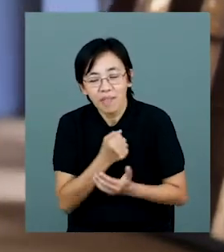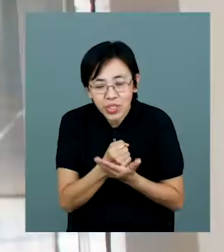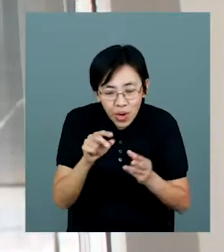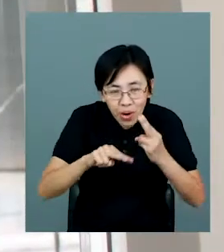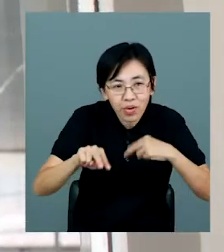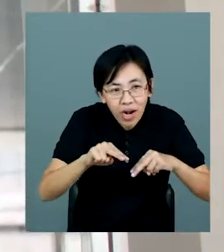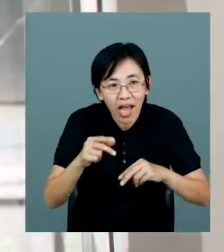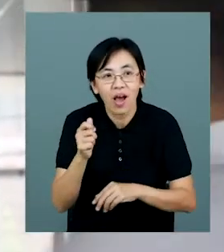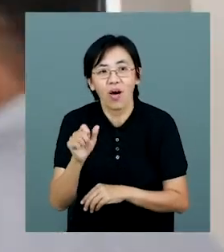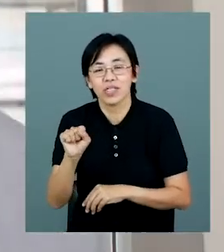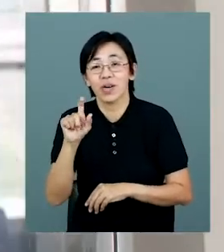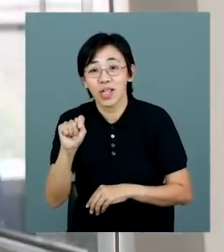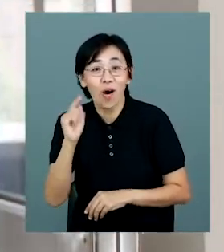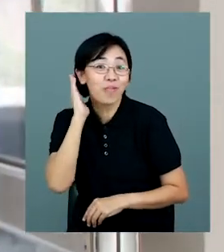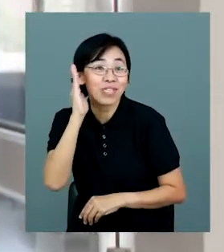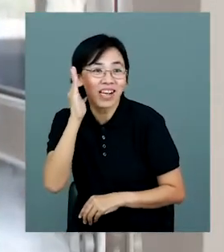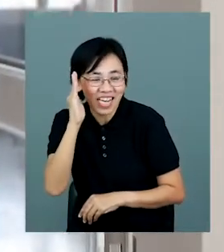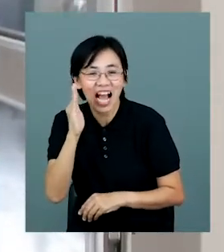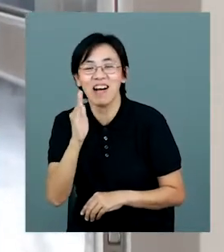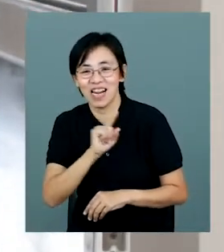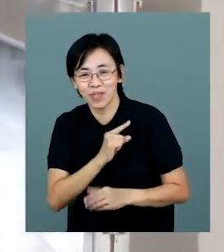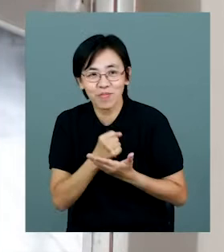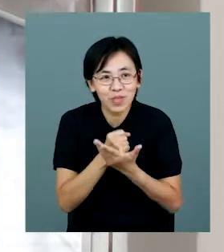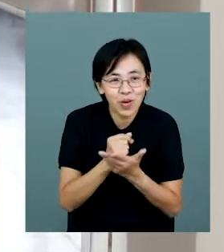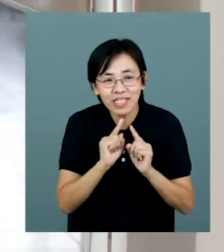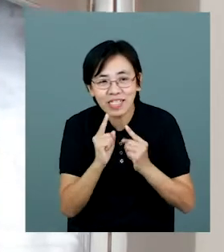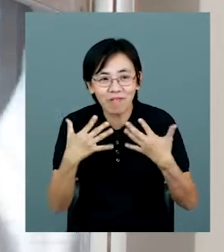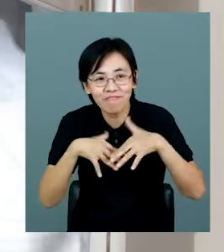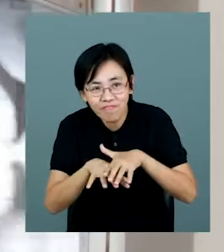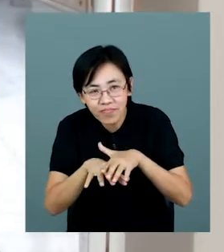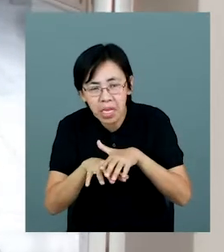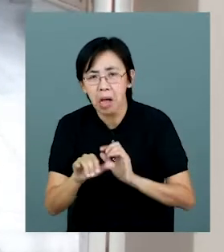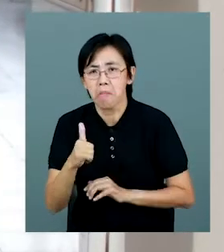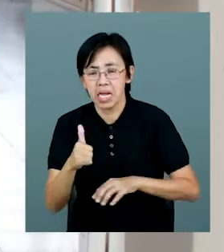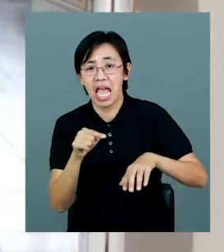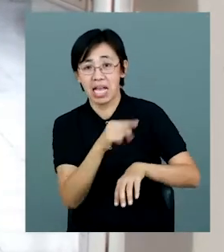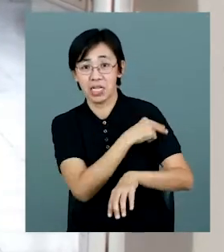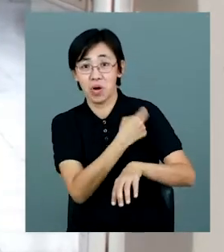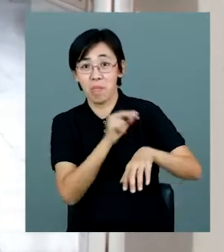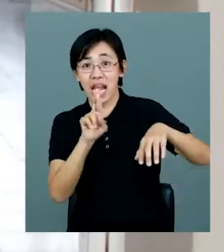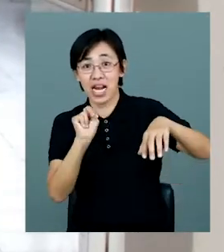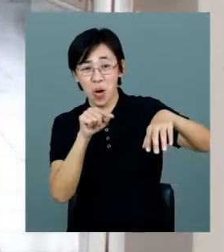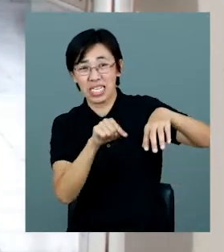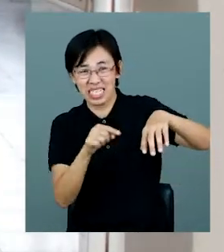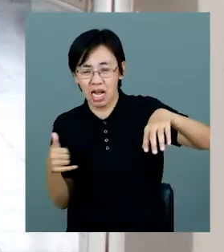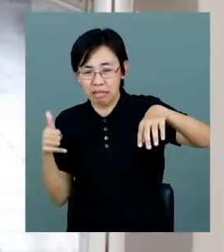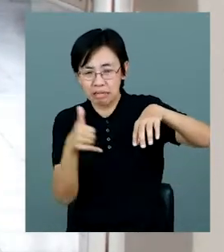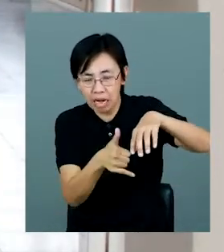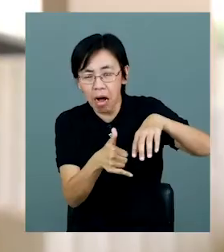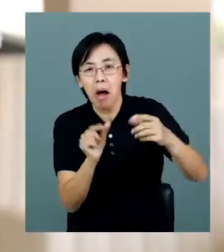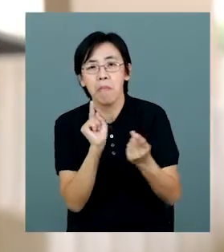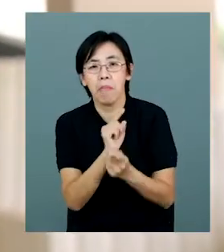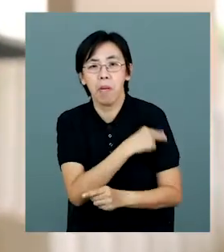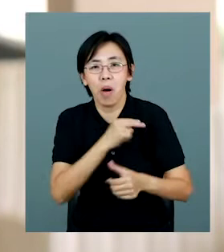ขลงไปดูแลนะครับมีอสต.อย่างบิ๊กเป็นคนกลางแล้วก็มีบางส่วนนะครับที่มาหาหมอที่โรงพยาบาลระน